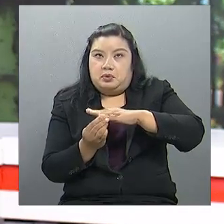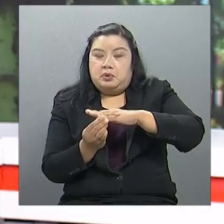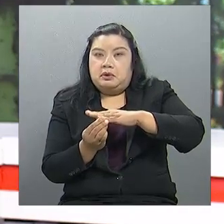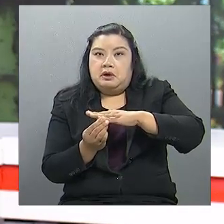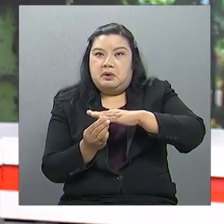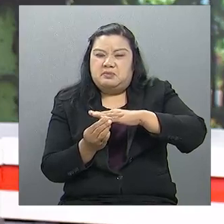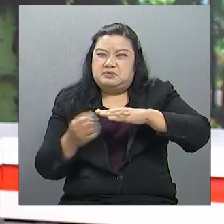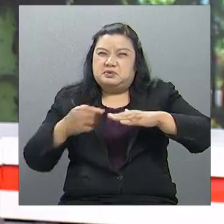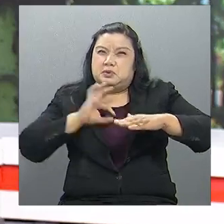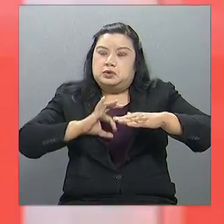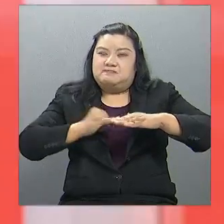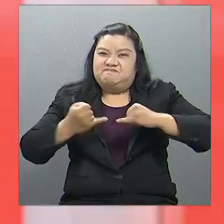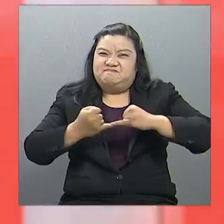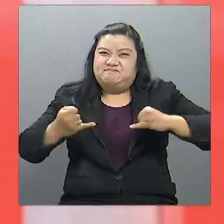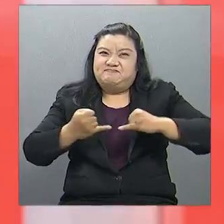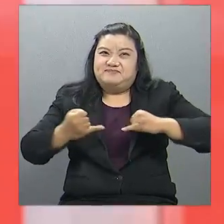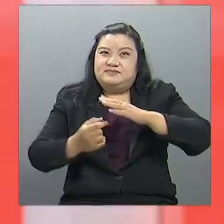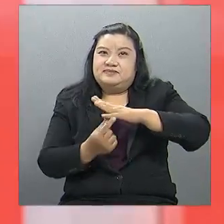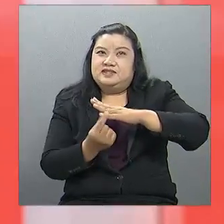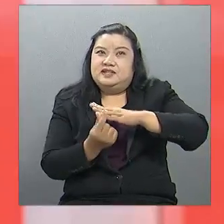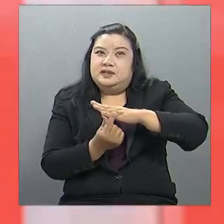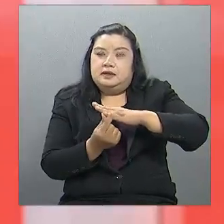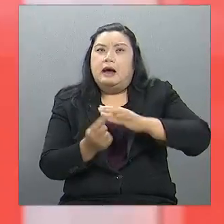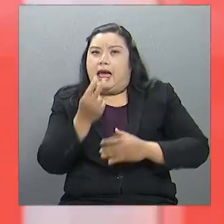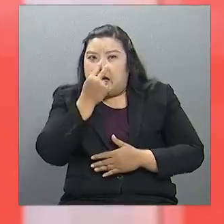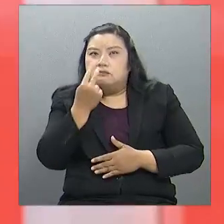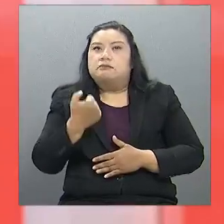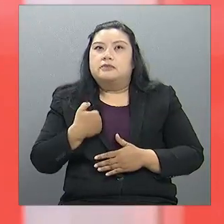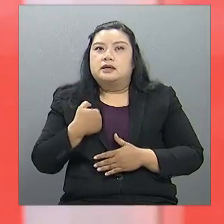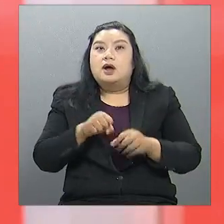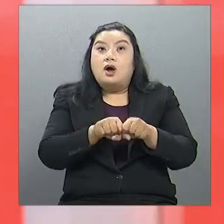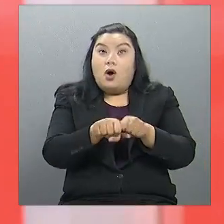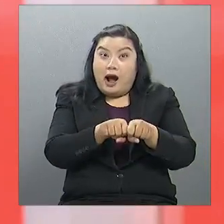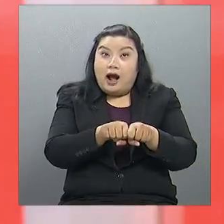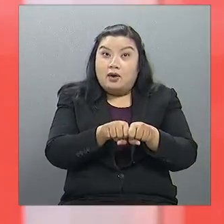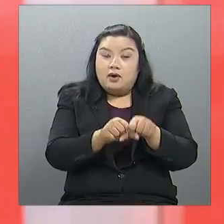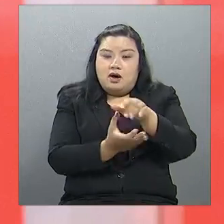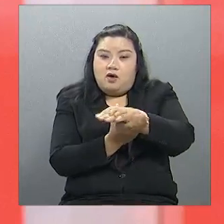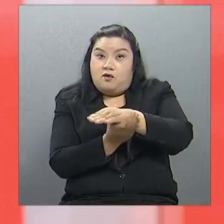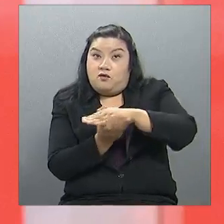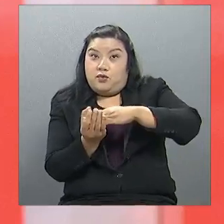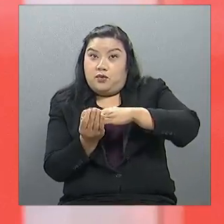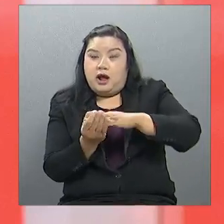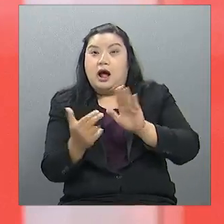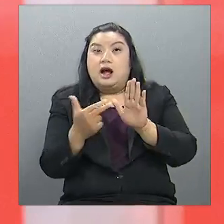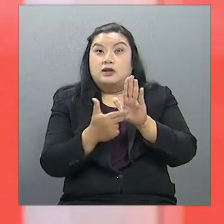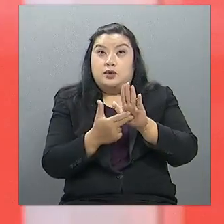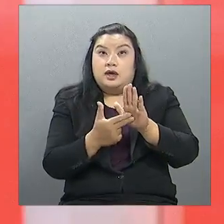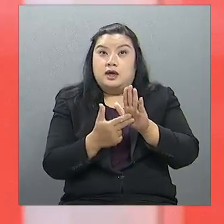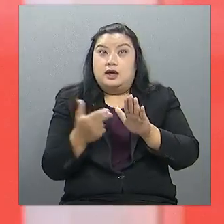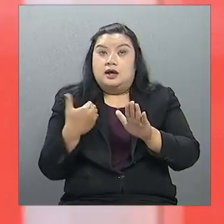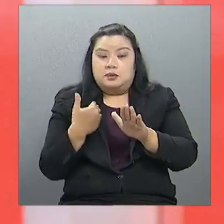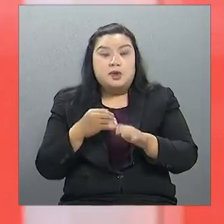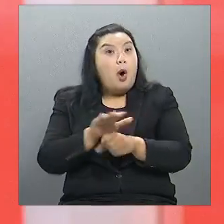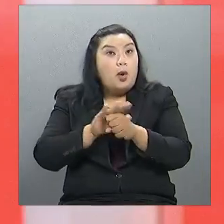เค้าใจเวลาjเรากdertกขเถา chi więcมสวมน้วเราเลยคื